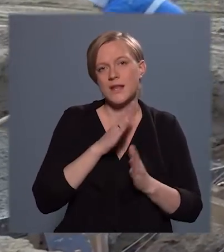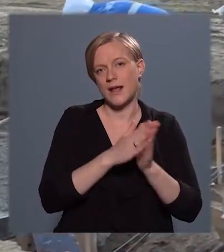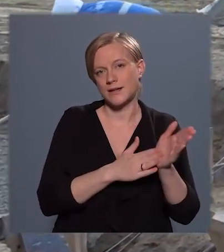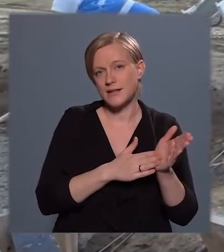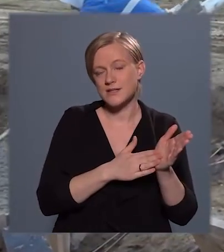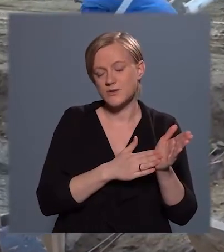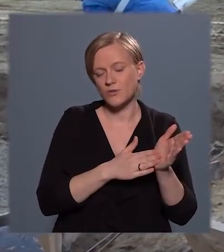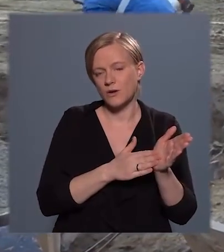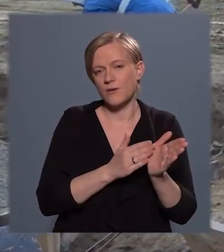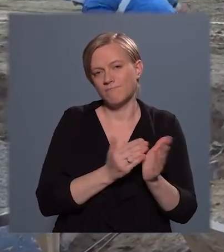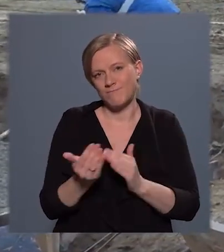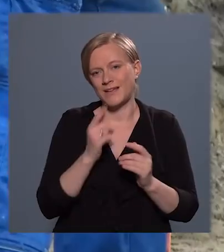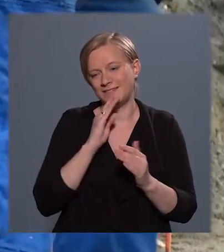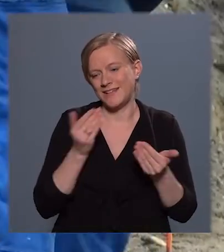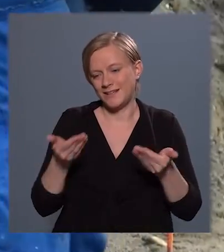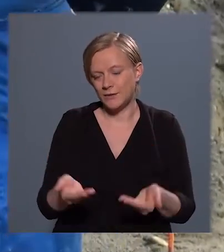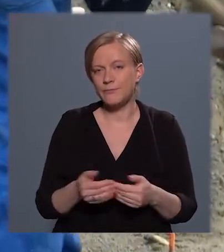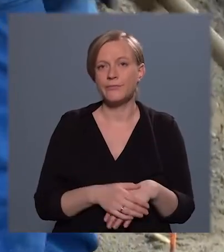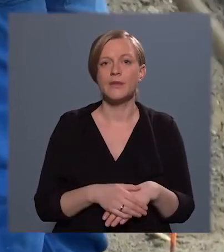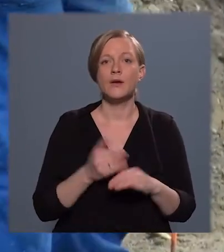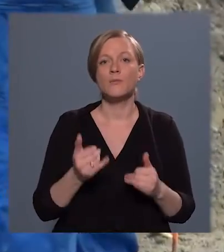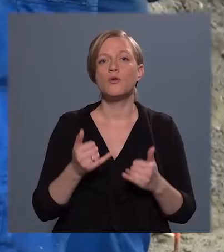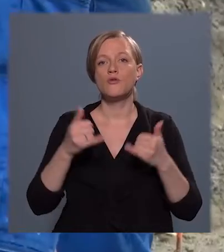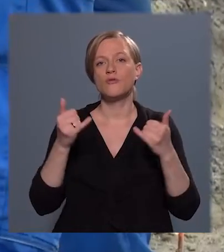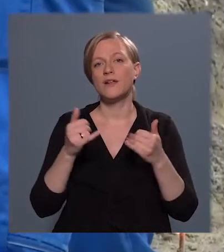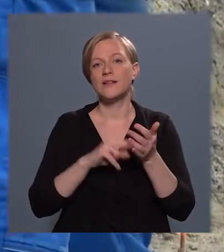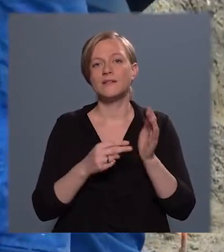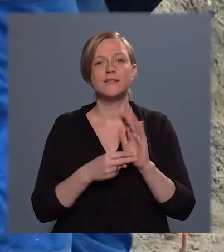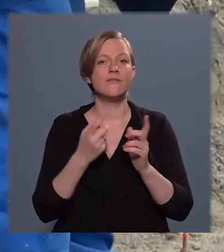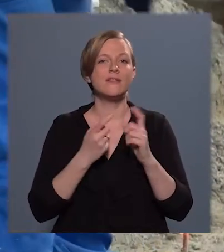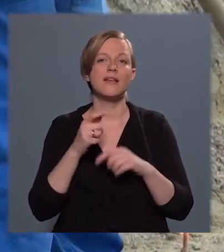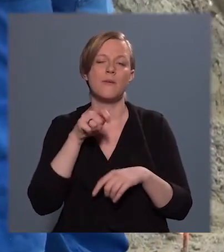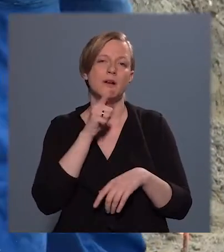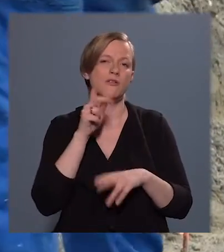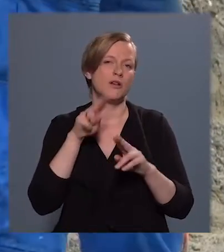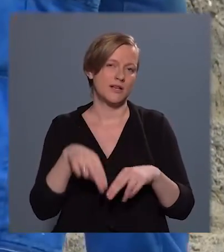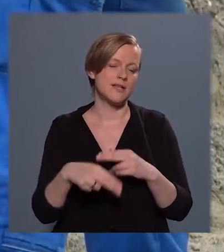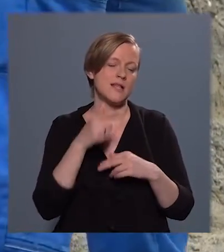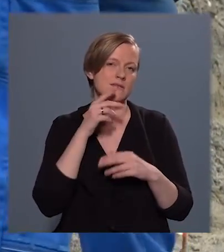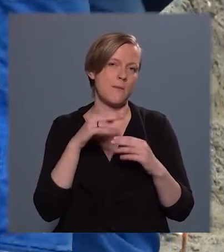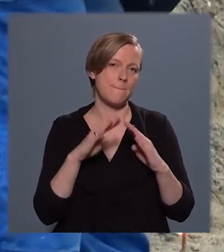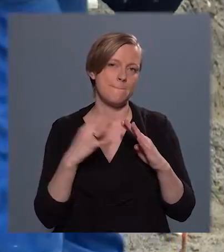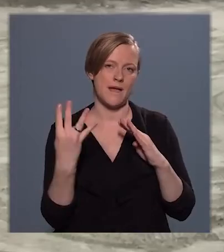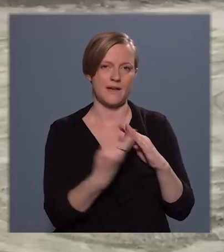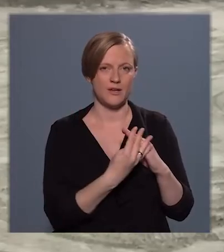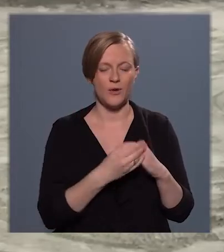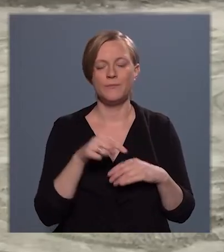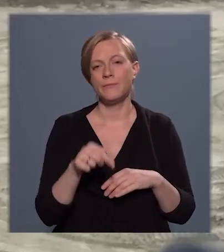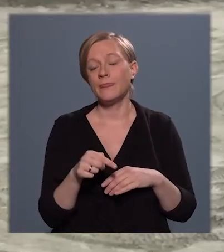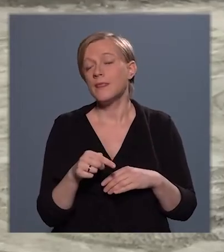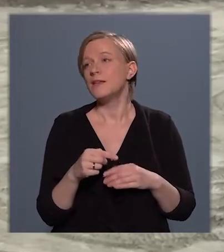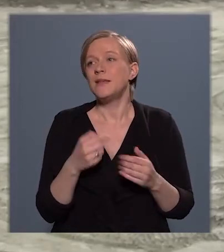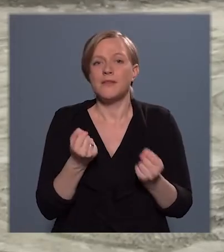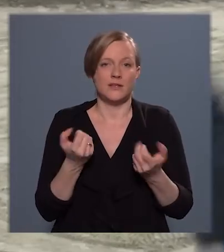becsúsztunk a télbe. A mostani terve szerint áprilisra lesz kész a pálya, de most már haladunk innen kezdve. Tehát nem ez a